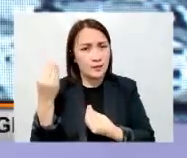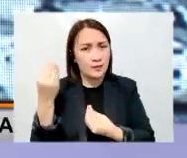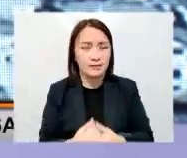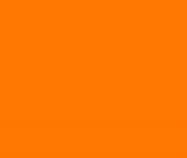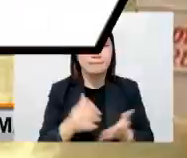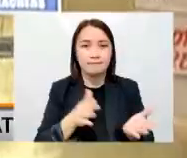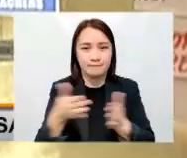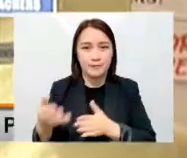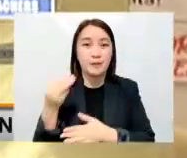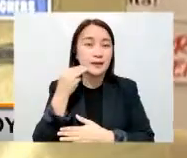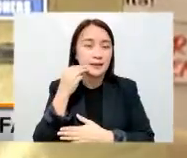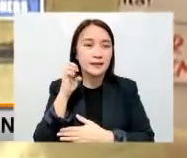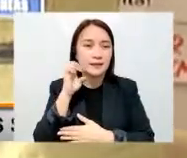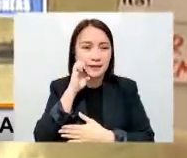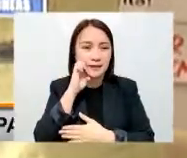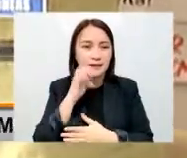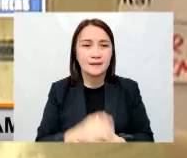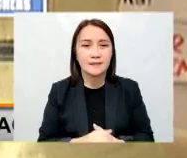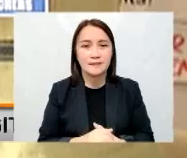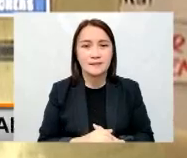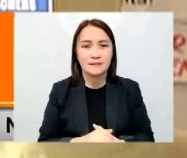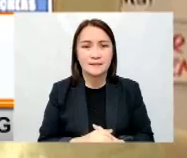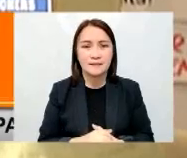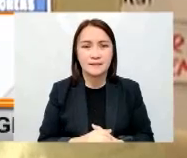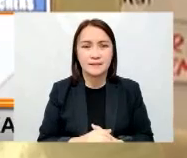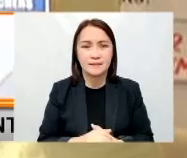Enriquez. Benepisyo, hindi